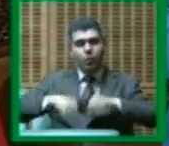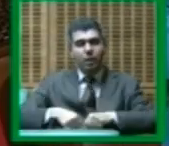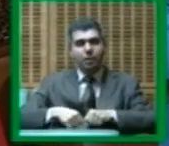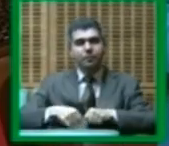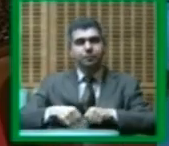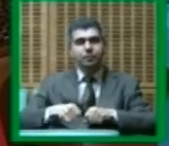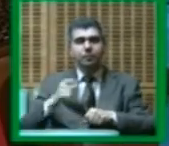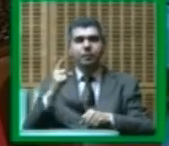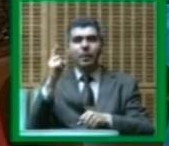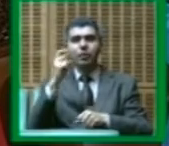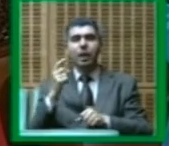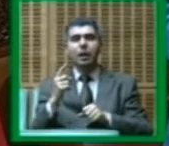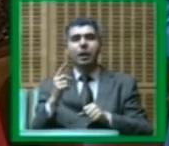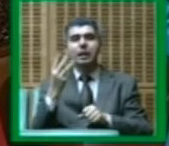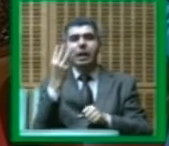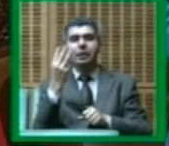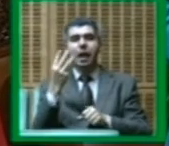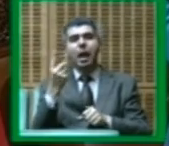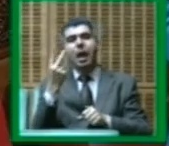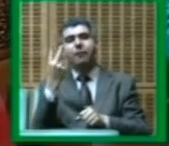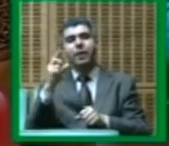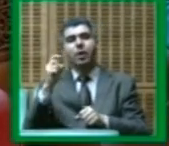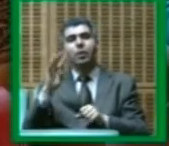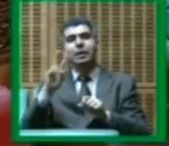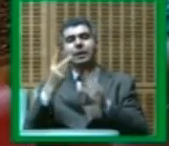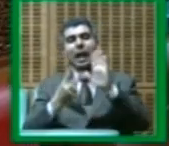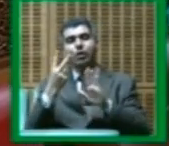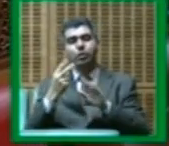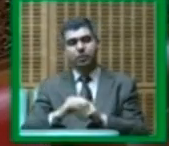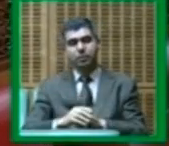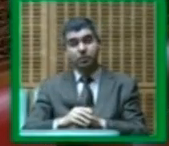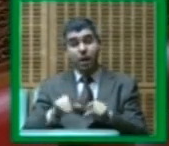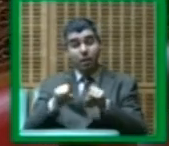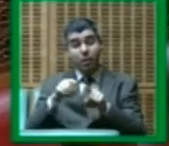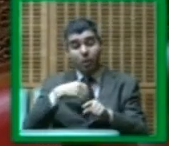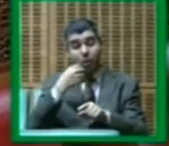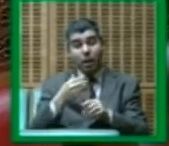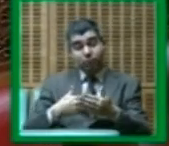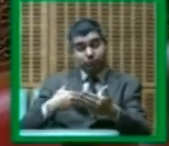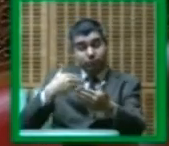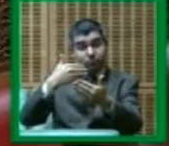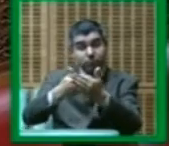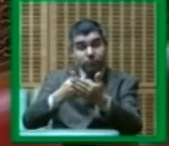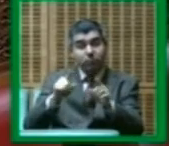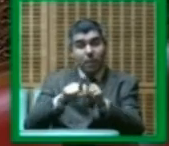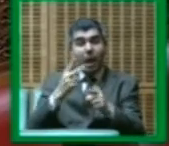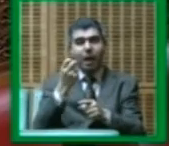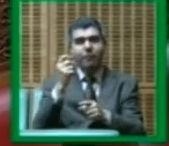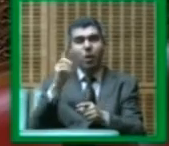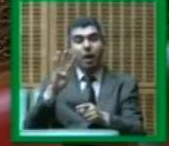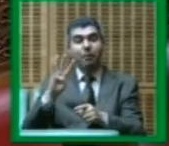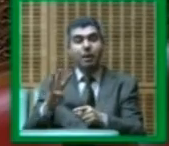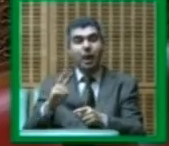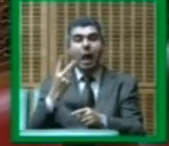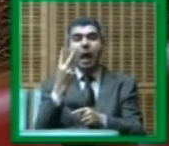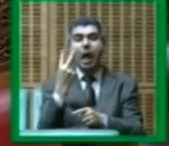مارس 2012 إلى غاية فاتح نوفمبر 2014، بمعنى